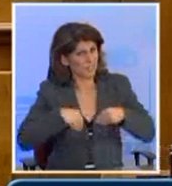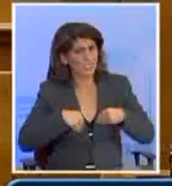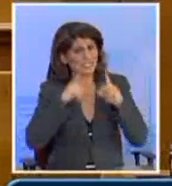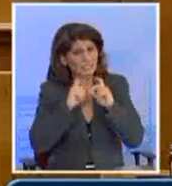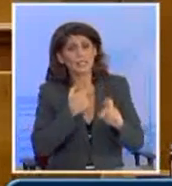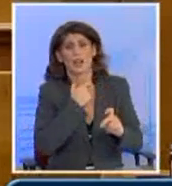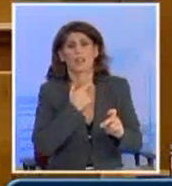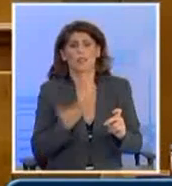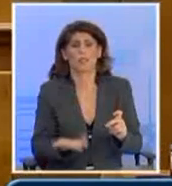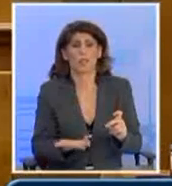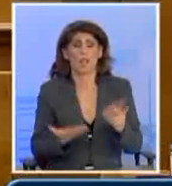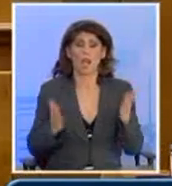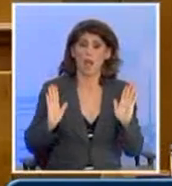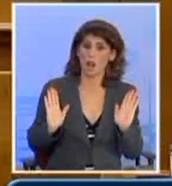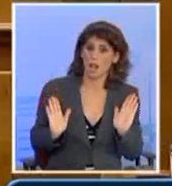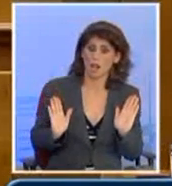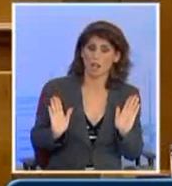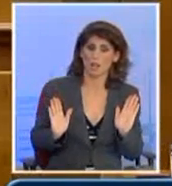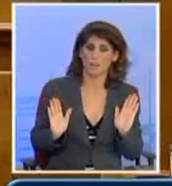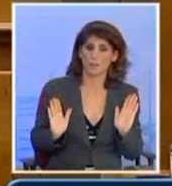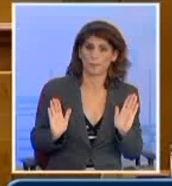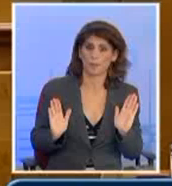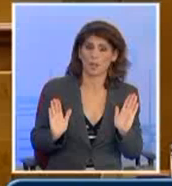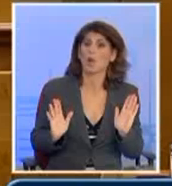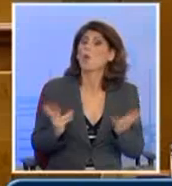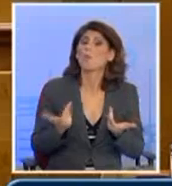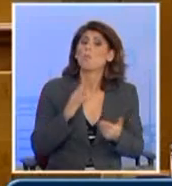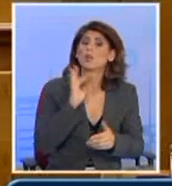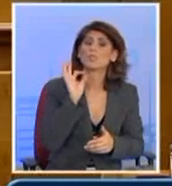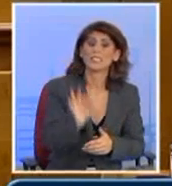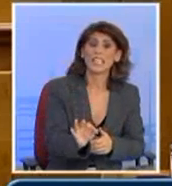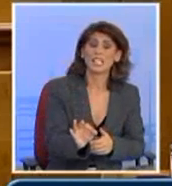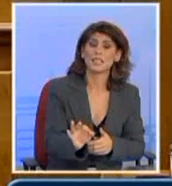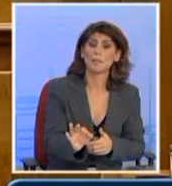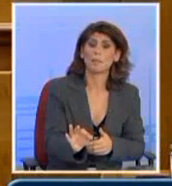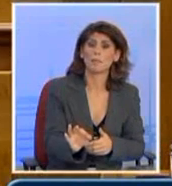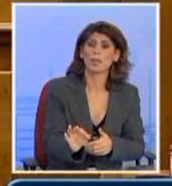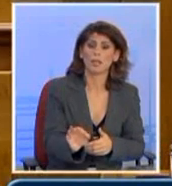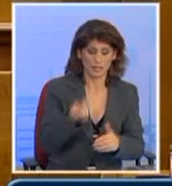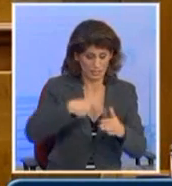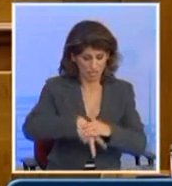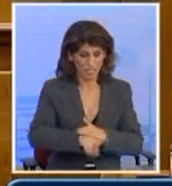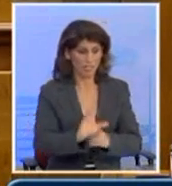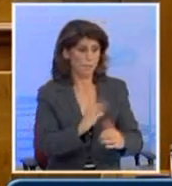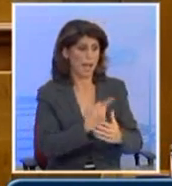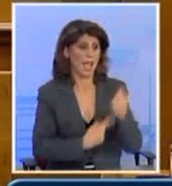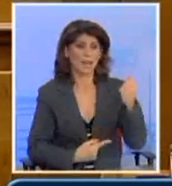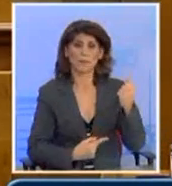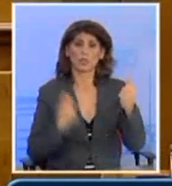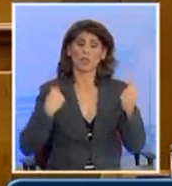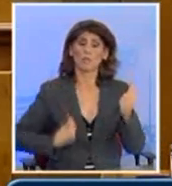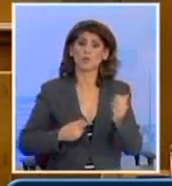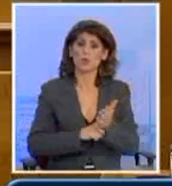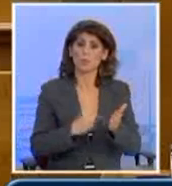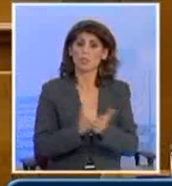ανάγκην. Αλλά πώς φτάσαμε στα δίδυμα ελλείμματα, το